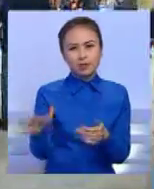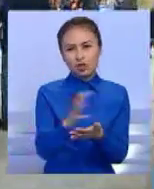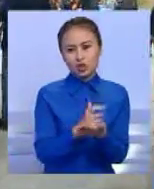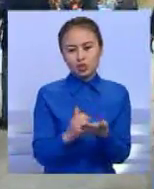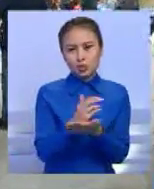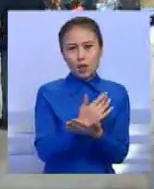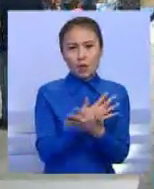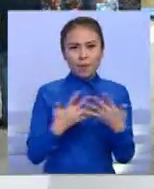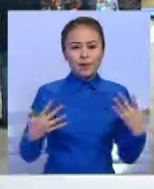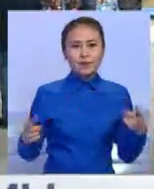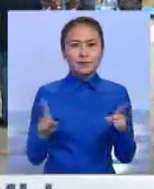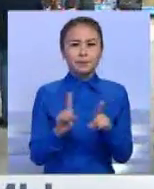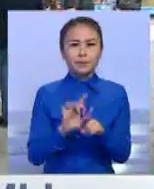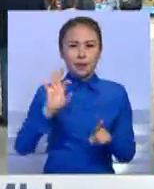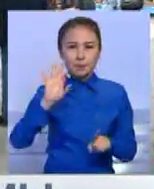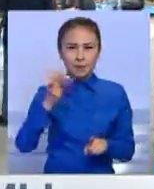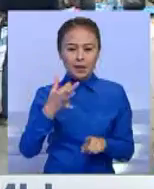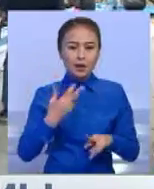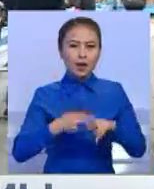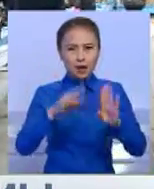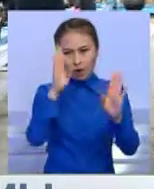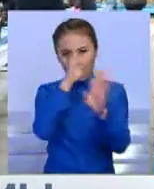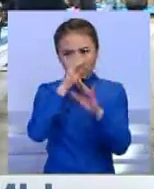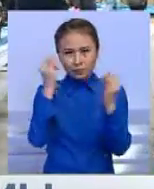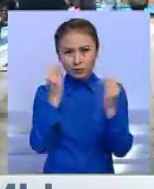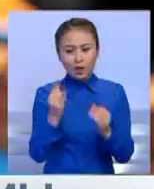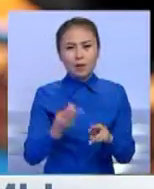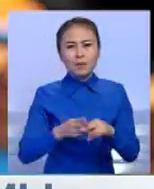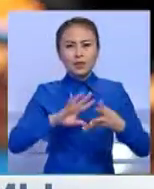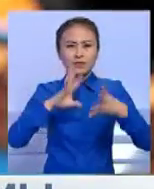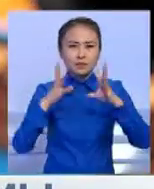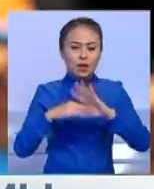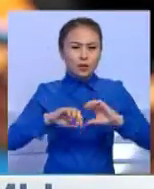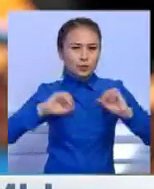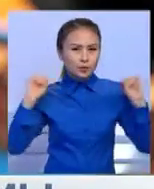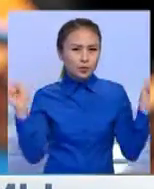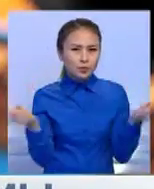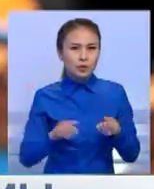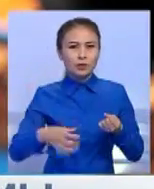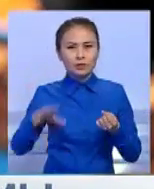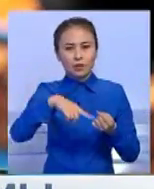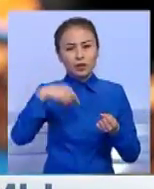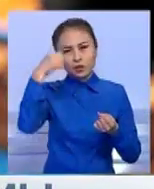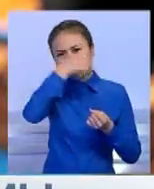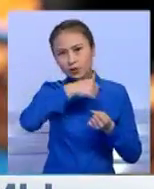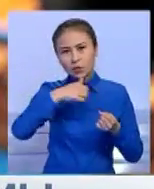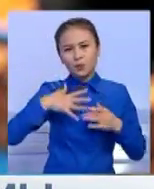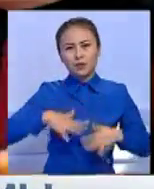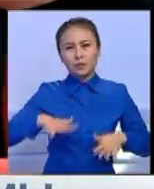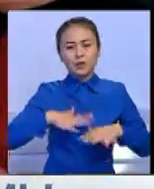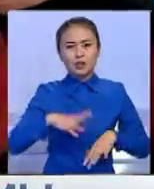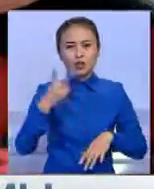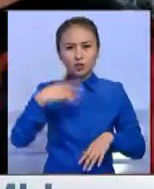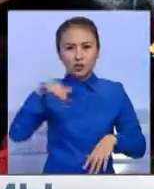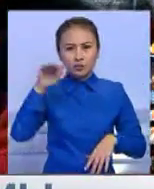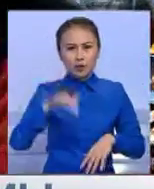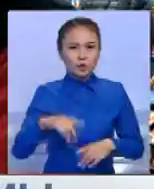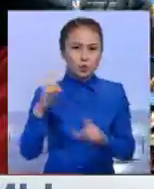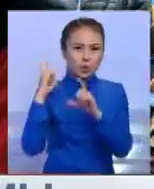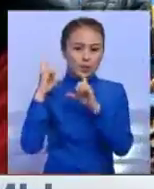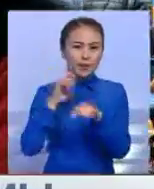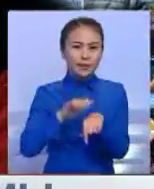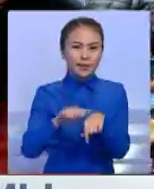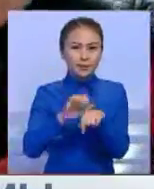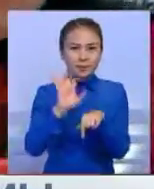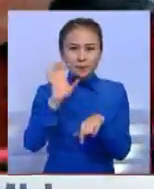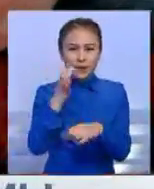енді мәресіне жетеді. Ауа райының қолайсыздығына үскірік аяз бен қаптаған жәндіктерде биылғы жылы Грузия фермерлерінің 20 мың